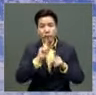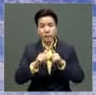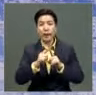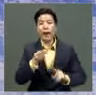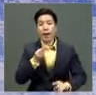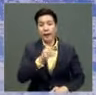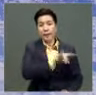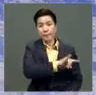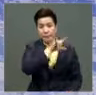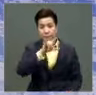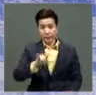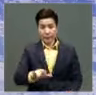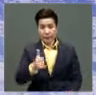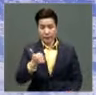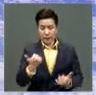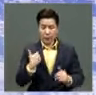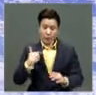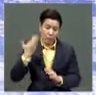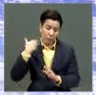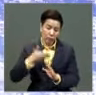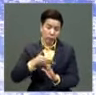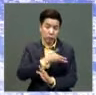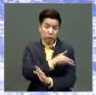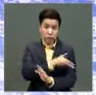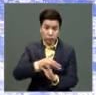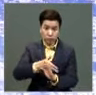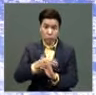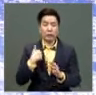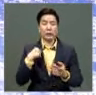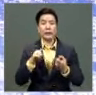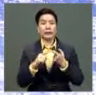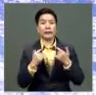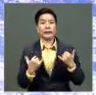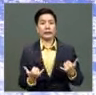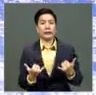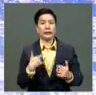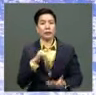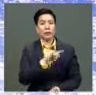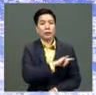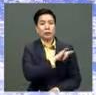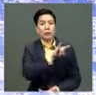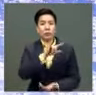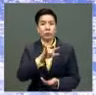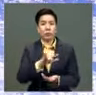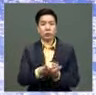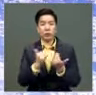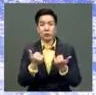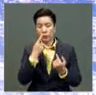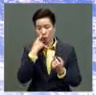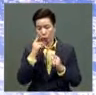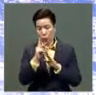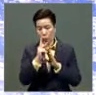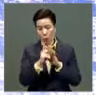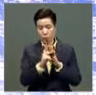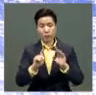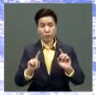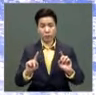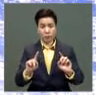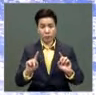ครับซึ่งที่ผ่านมาในกรณีนี้จะเข้าสู่ในข้อกำหนดของว